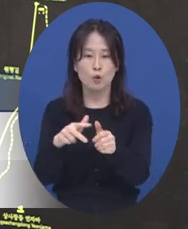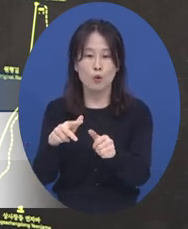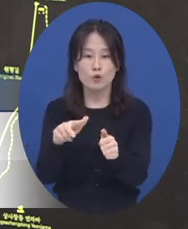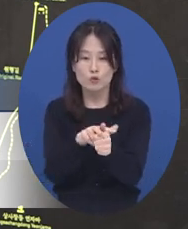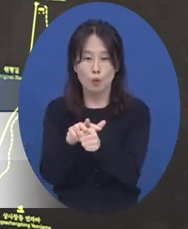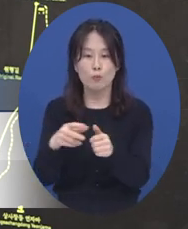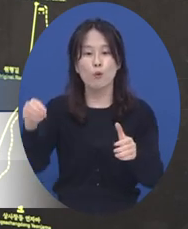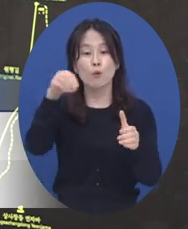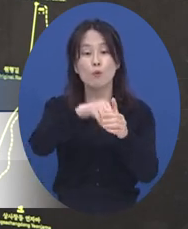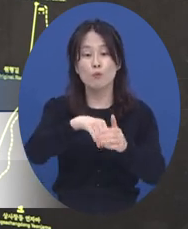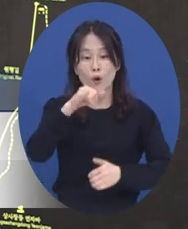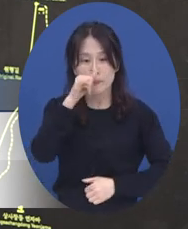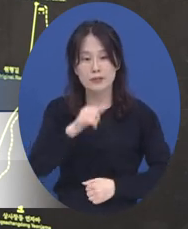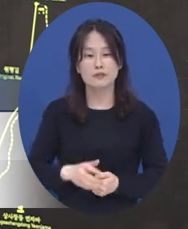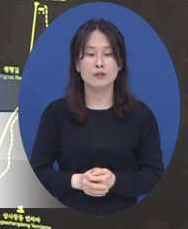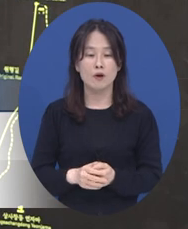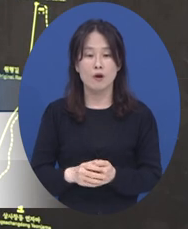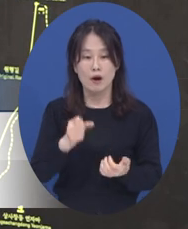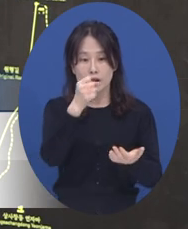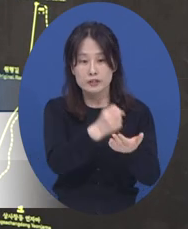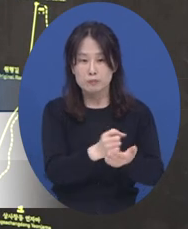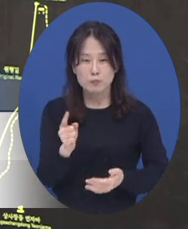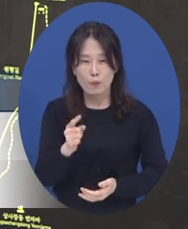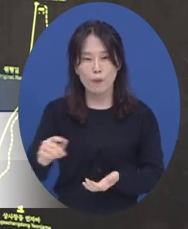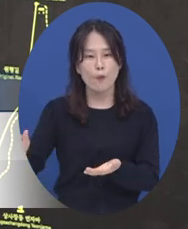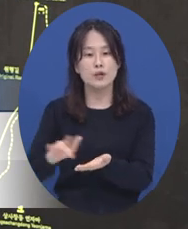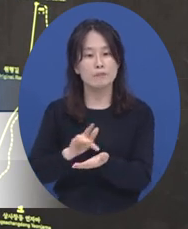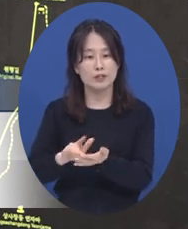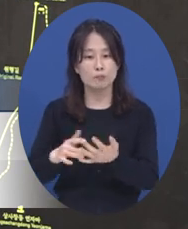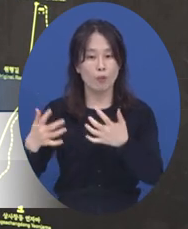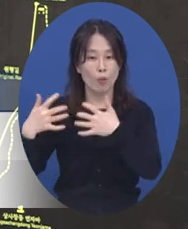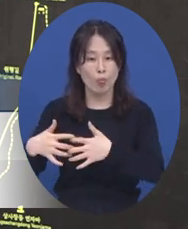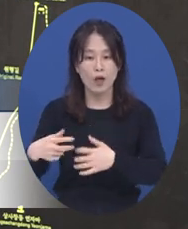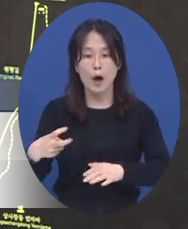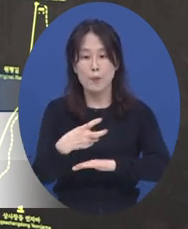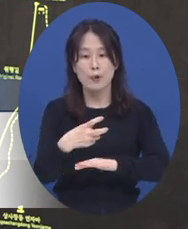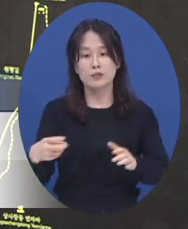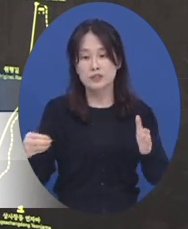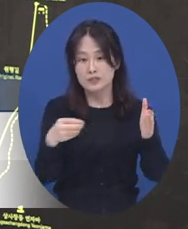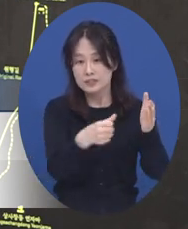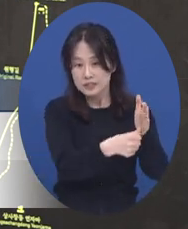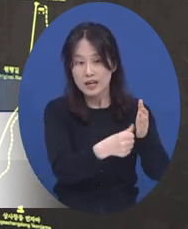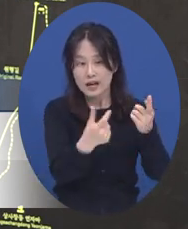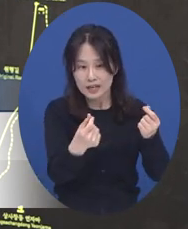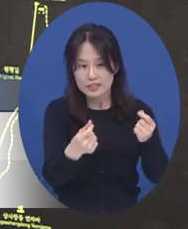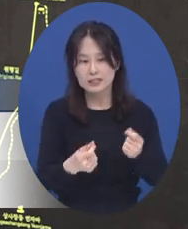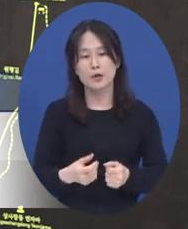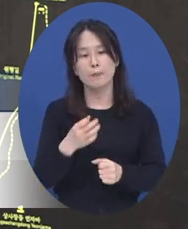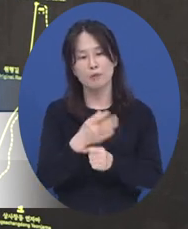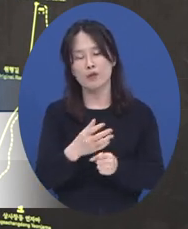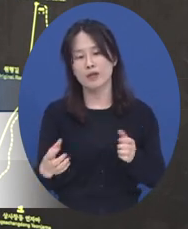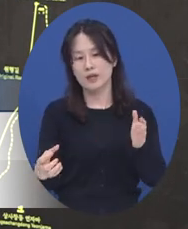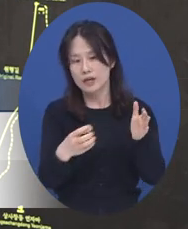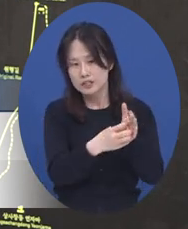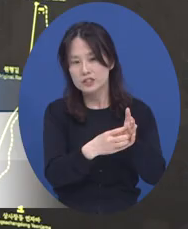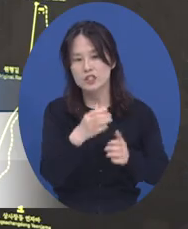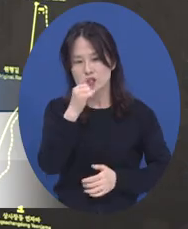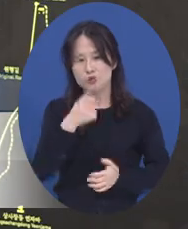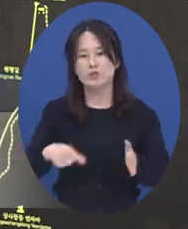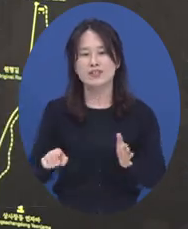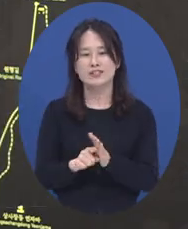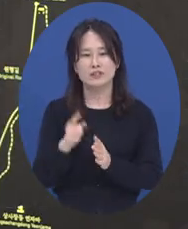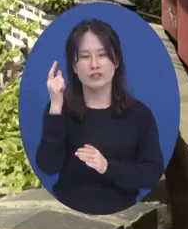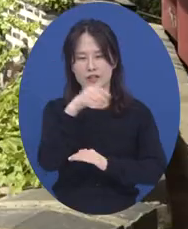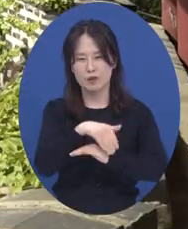스탬프를 스마트폰으로 NFC 카드를 버스 카드 찍듯이 이렇게 편리하게 찍을 수 있도록